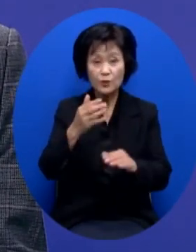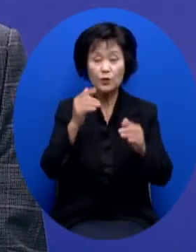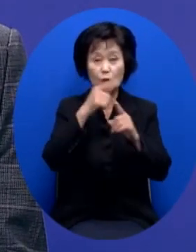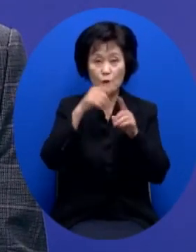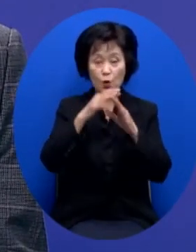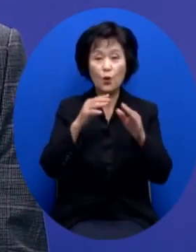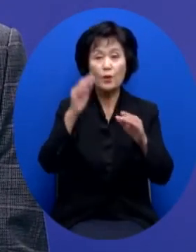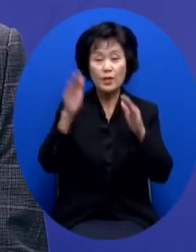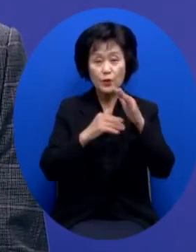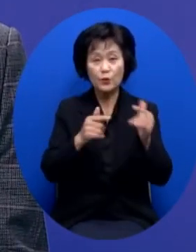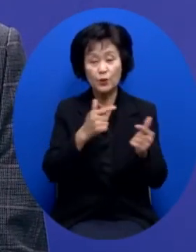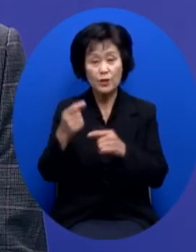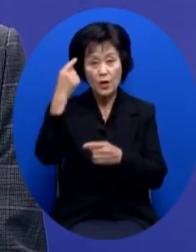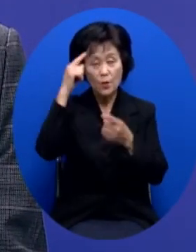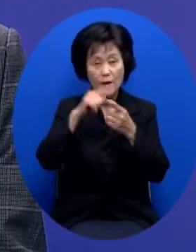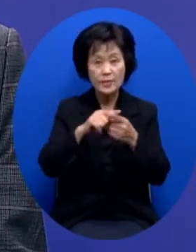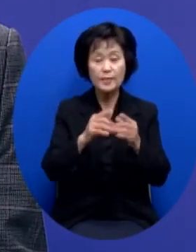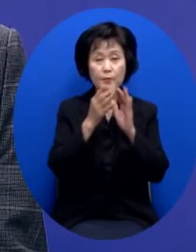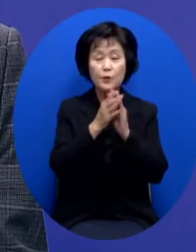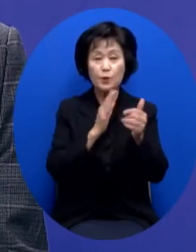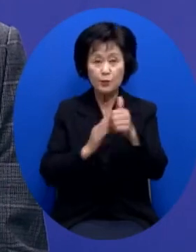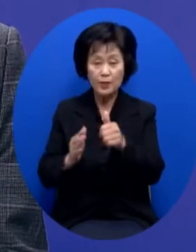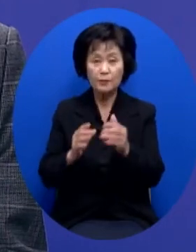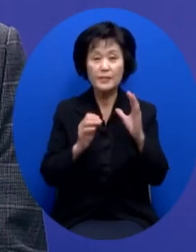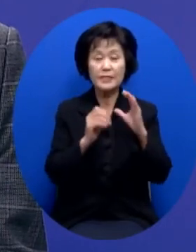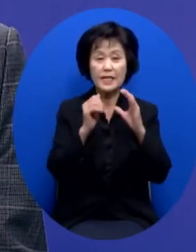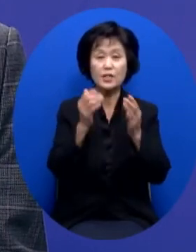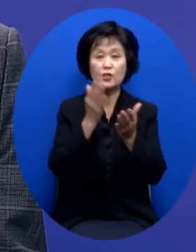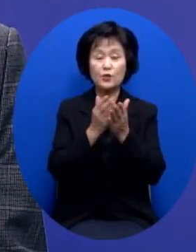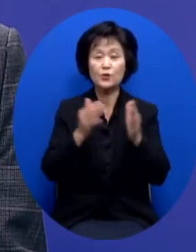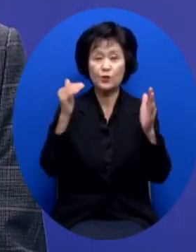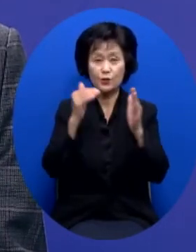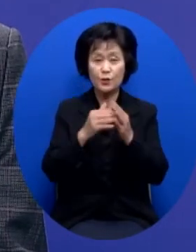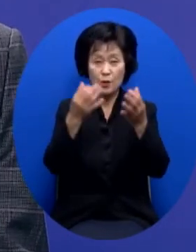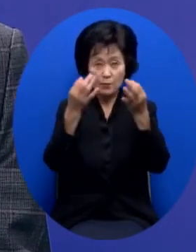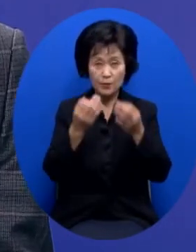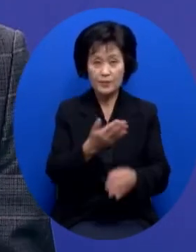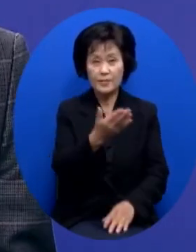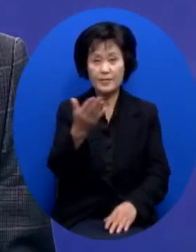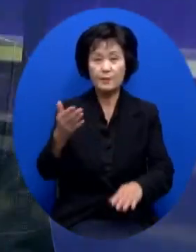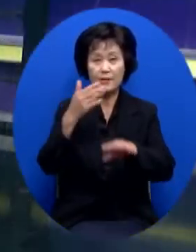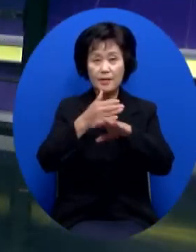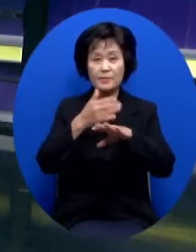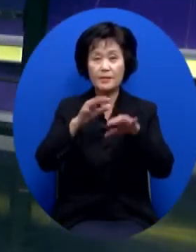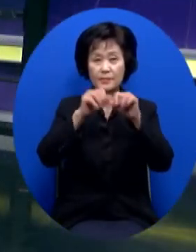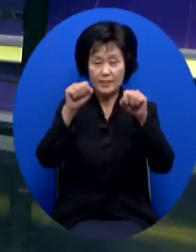기도 부탁드리겠습니다. CTS 뉴스 오늘 순서 여기까지입니다. 시청해주신 여러분 고맙습니다.